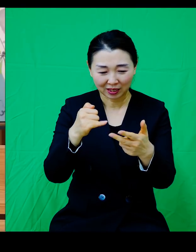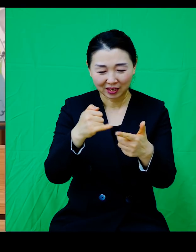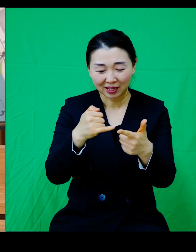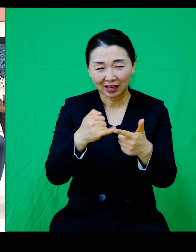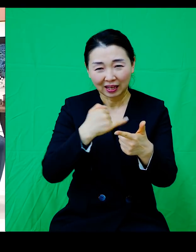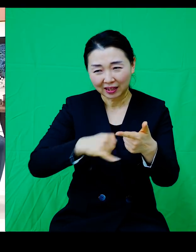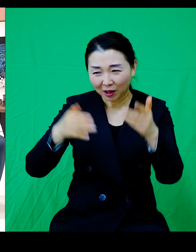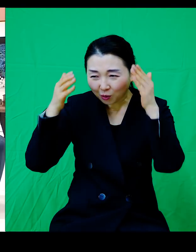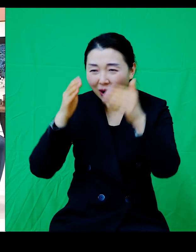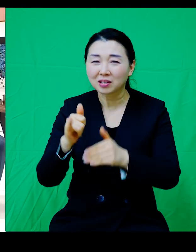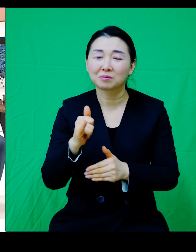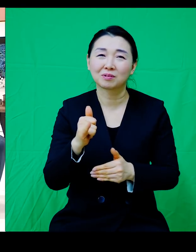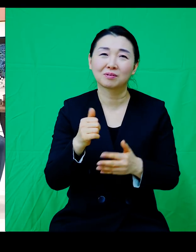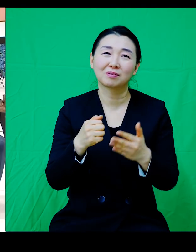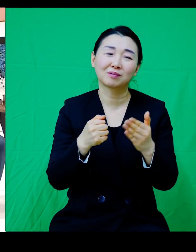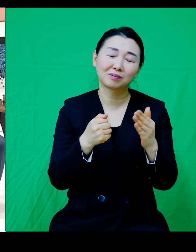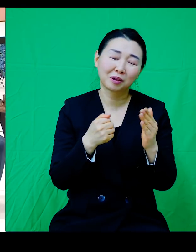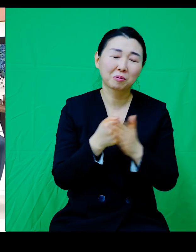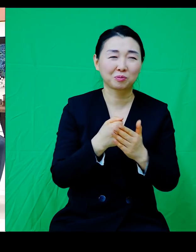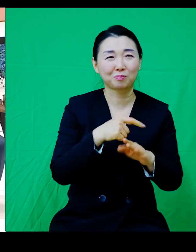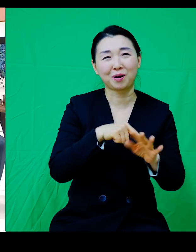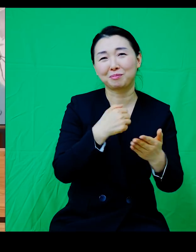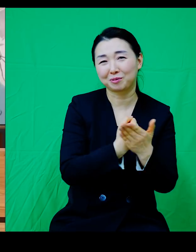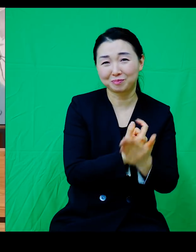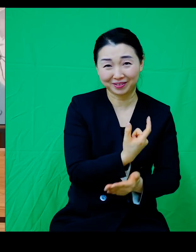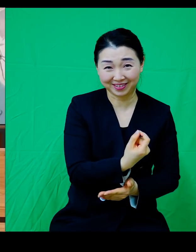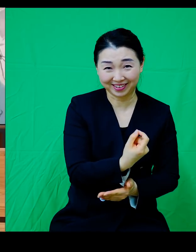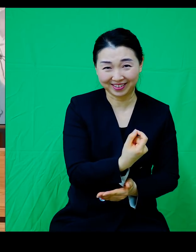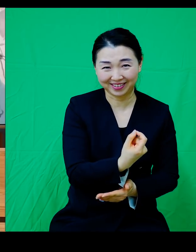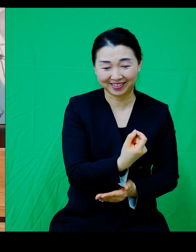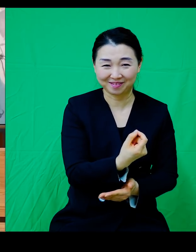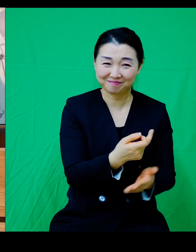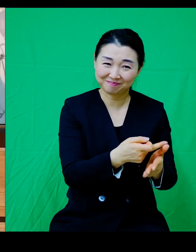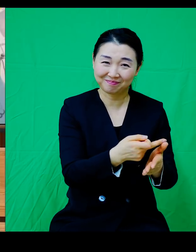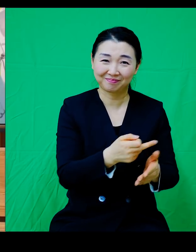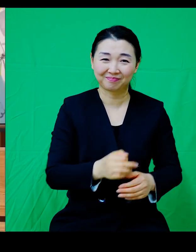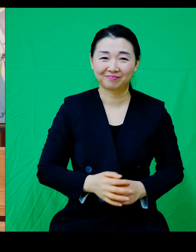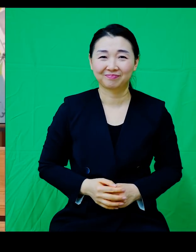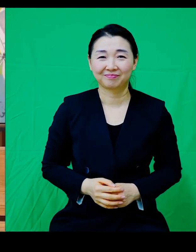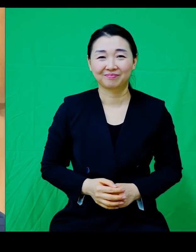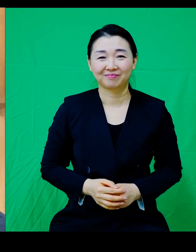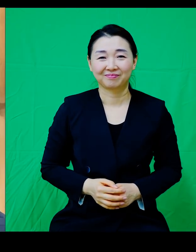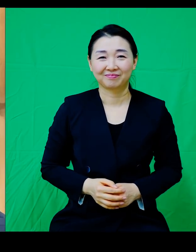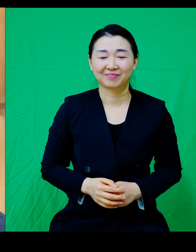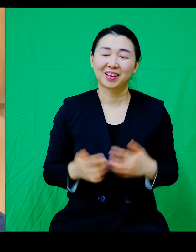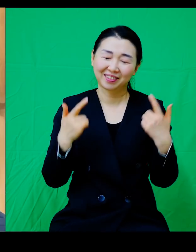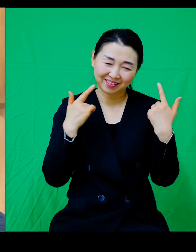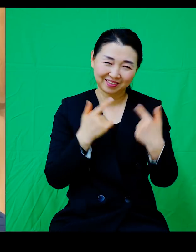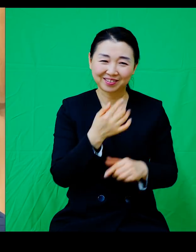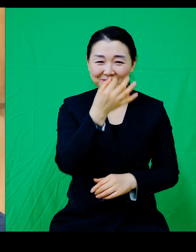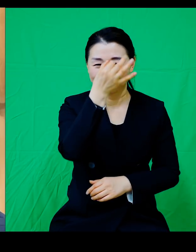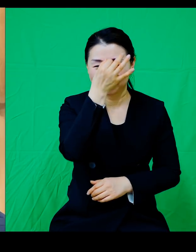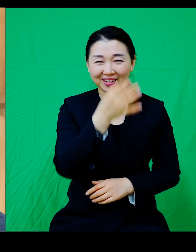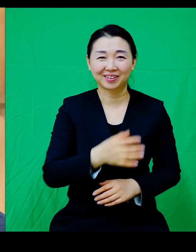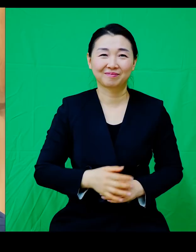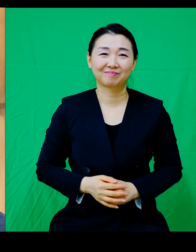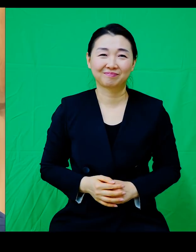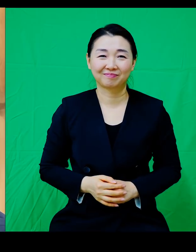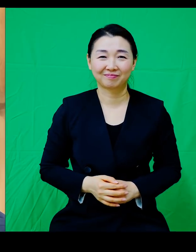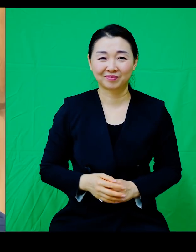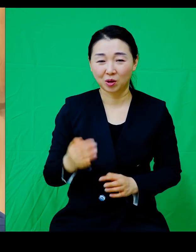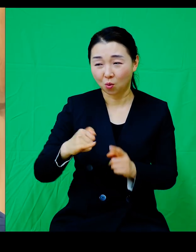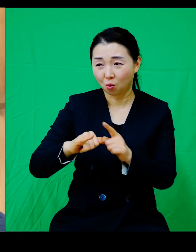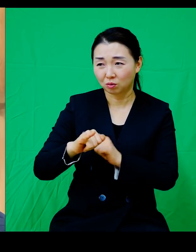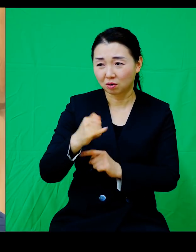보면 진유에게 좀 소홀할 때가 있을 것 맞아요. 같은 생각이 들어요. 진유가. 그러면 오히려 좀 섭섭하기도 하고 외로울 것 같은데 어때요? 네, 언제나 미안해요. 진유한테 네.